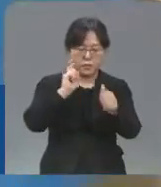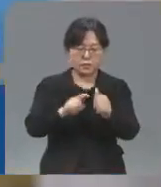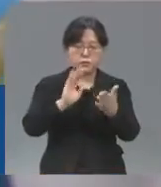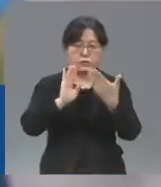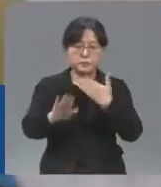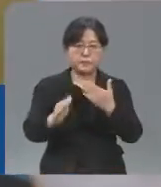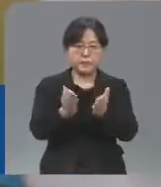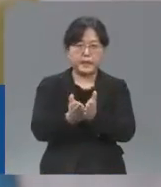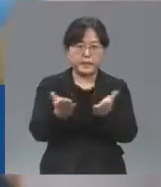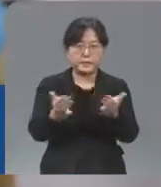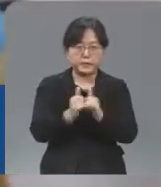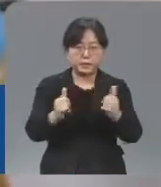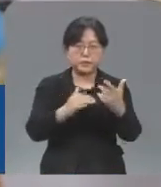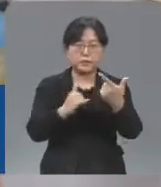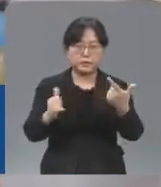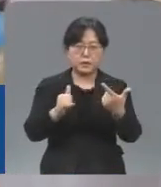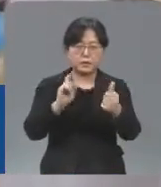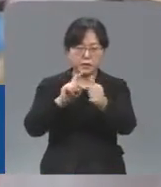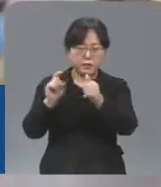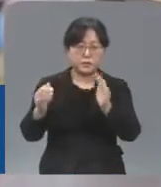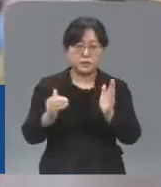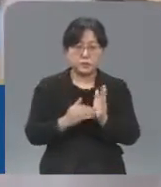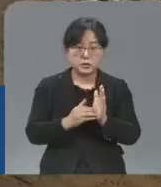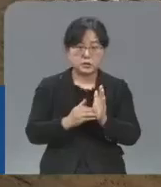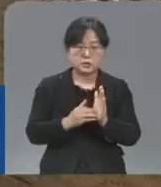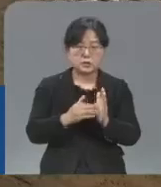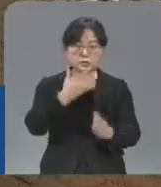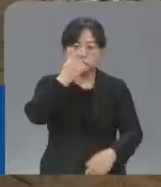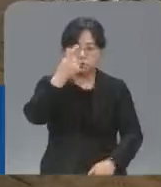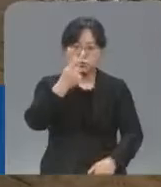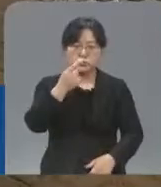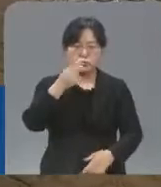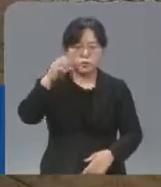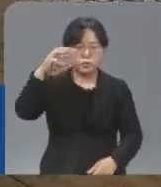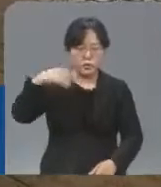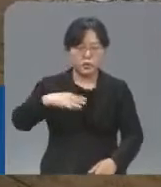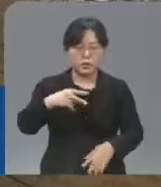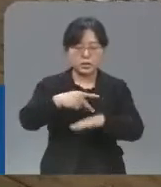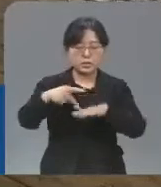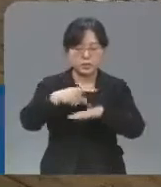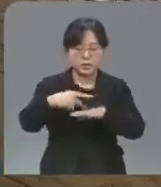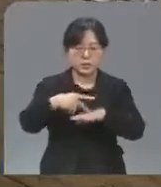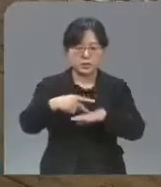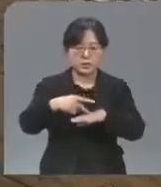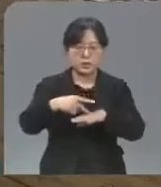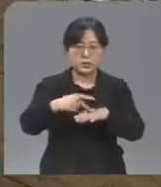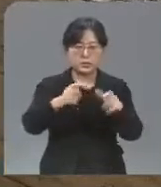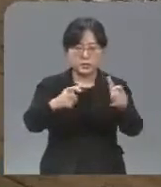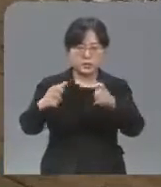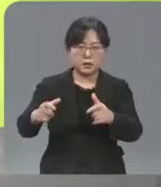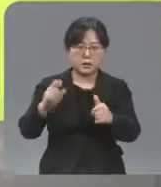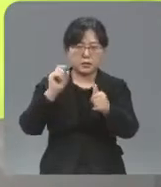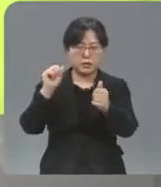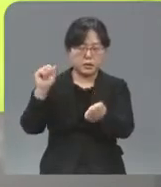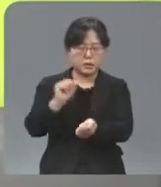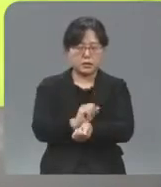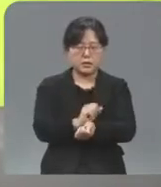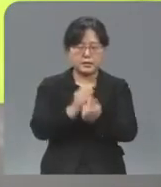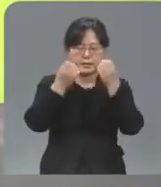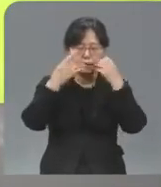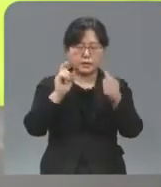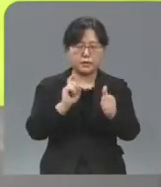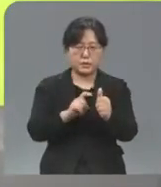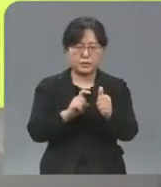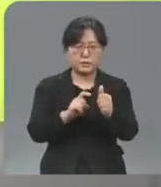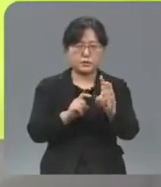이후 선원 6명이 양성 판정을 받았고 순천과 광양, 신안 등에서도 잇따라 지역 감염이 발생해 신규